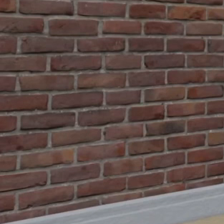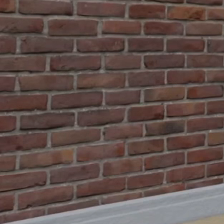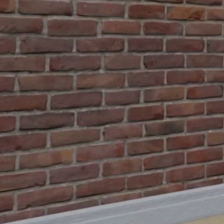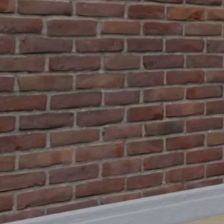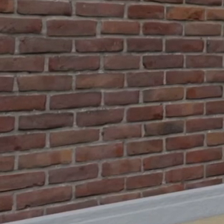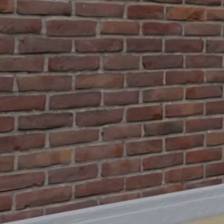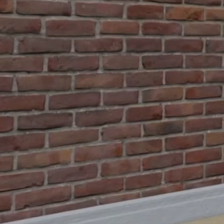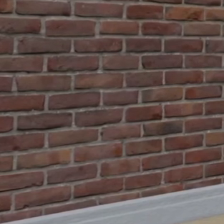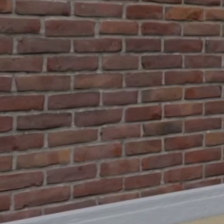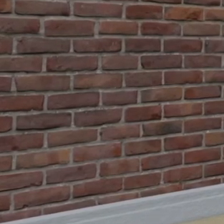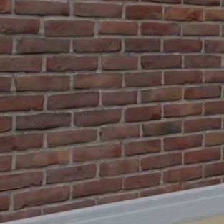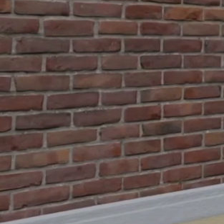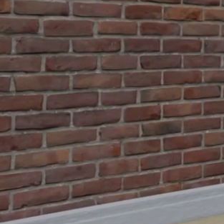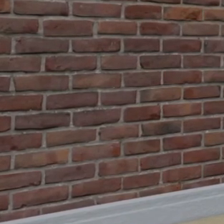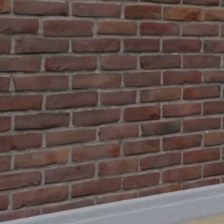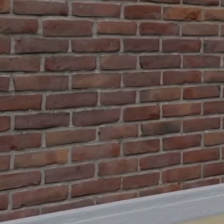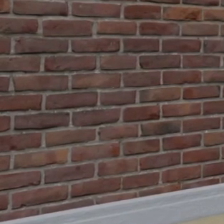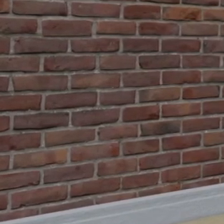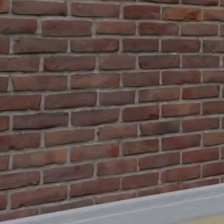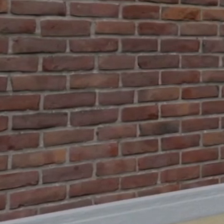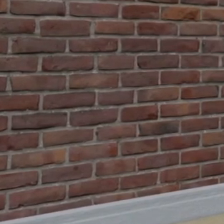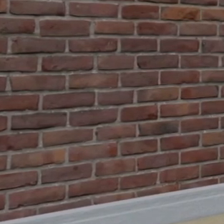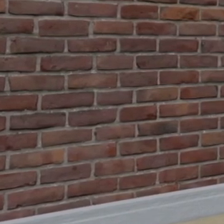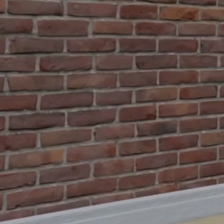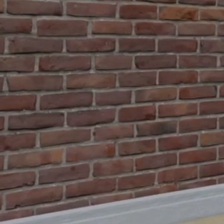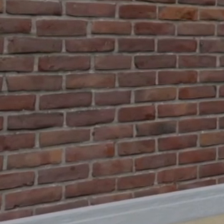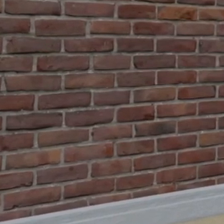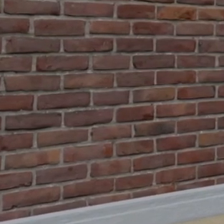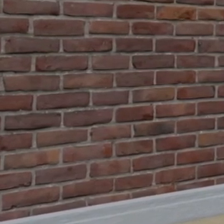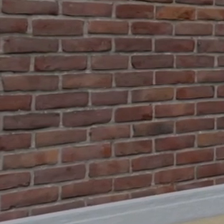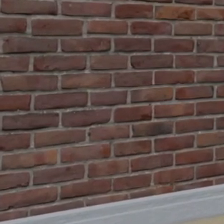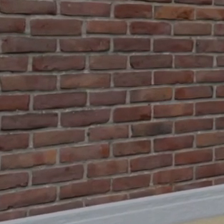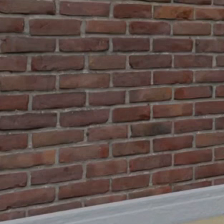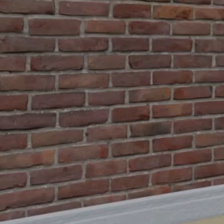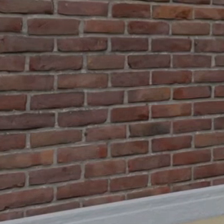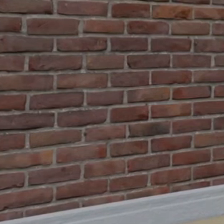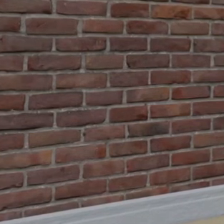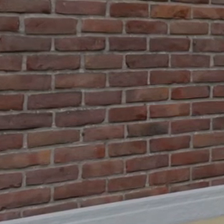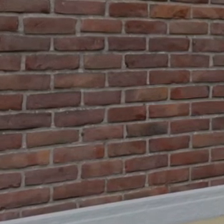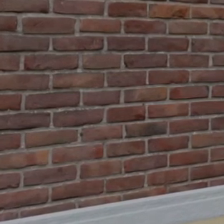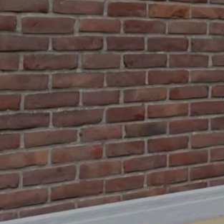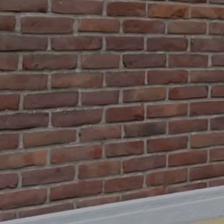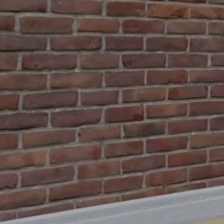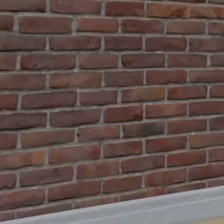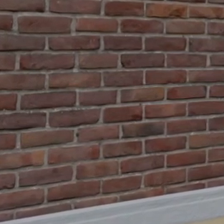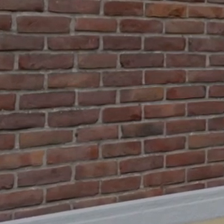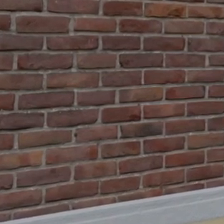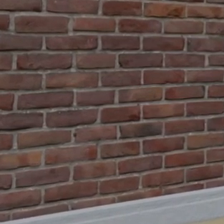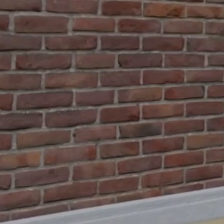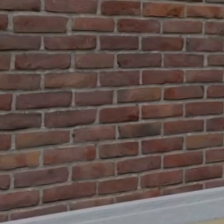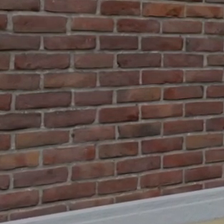αλλάζει, κάτι πάει στραβά, όπως ο ίδιος είπε, γιατί είπε «κάναμε λάθος», αυτό έχει πει στους αστυνομικούς μέχρι τώρα, «κάναμε λάθος το σχέδιο, δεν μας βγήκε το σχέδιο».